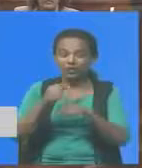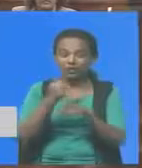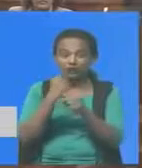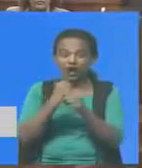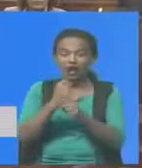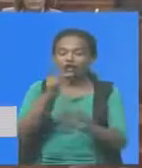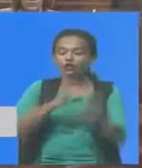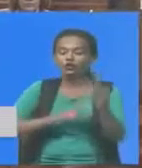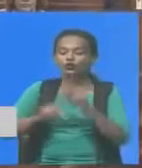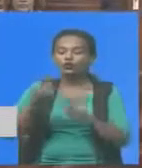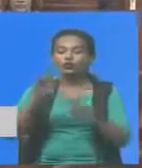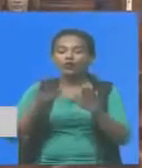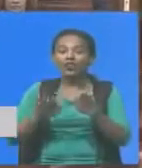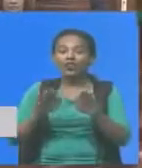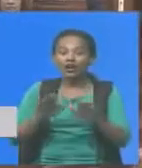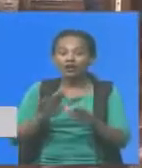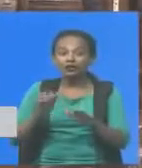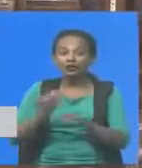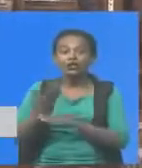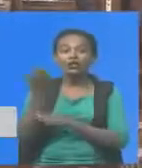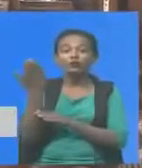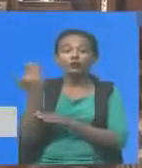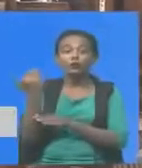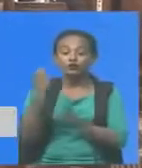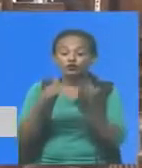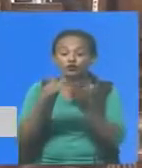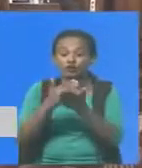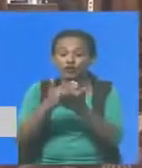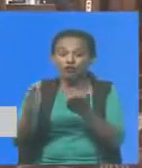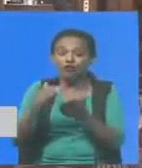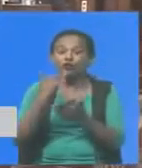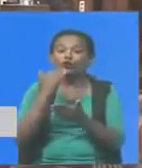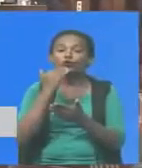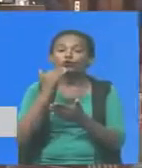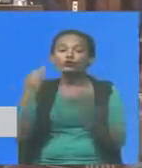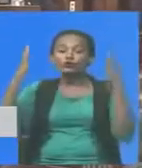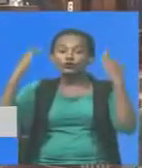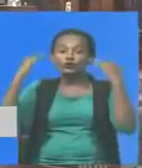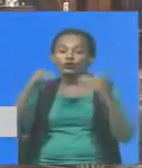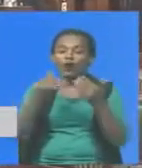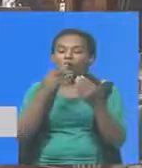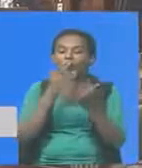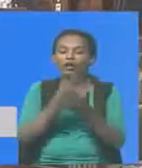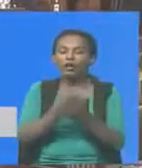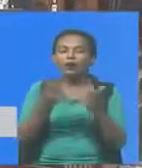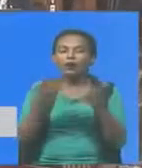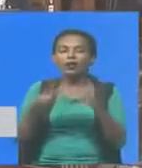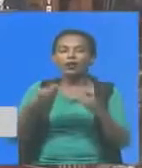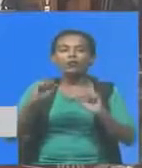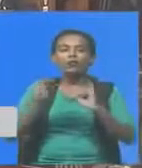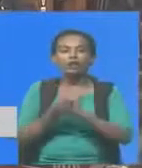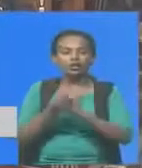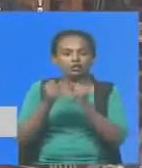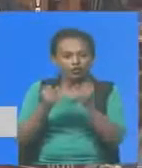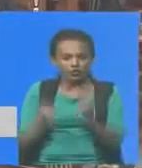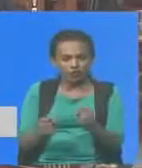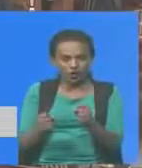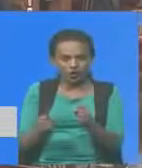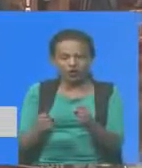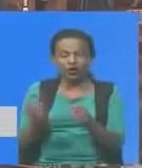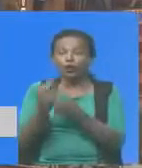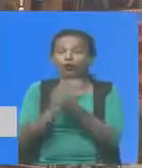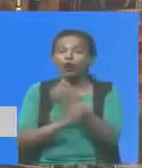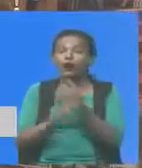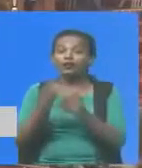የማረጋጋትና የነበረውን ጭጋግ ገፎ ወደ ብሩህ ተስፋ መልካም አጋጣሚ መቀየር ተችሏል። በአገር